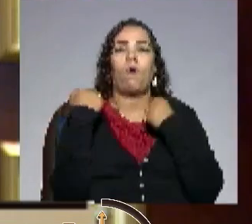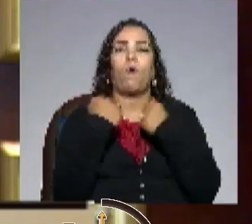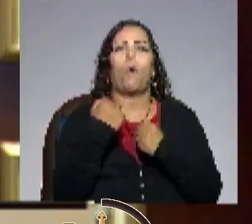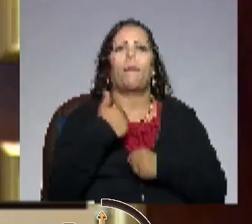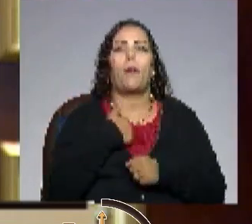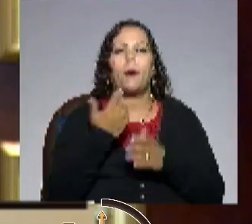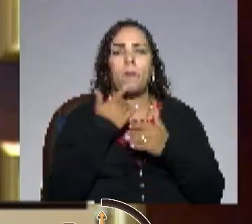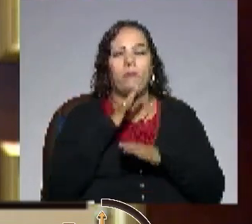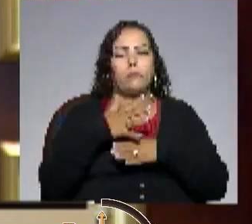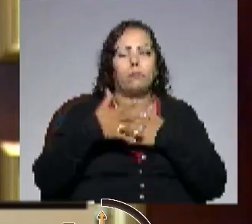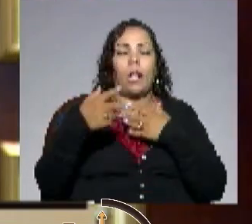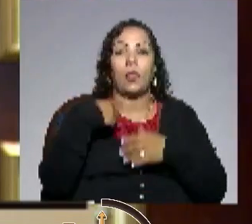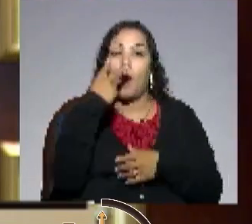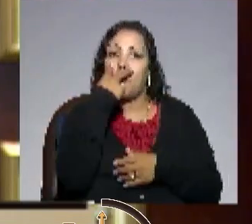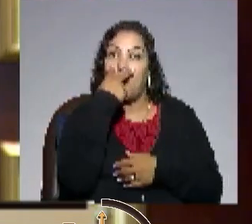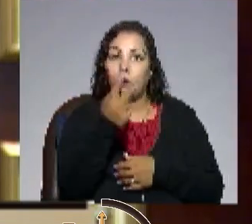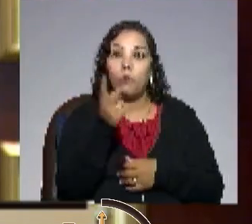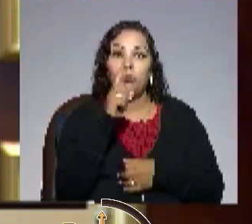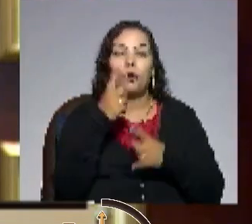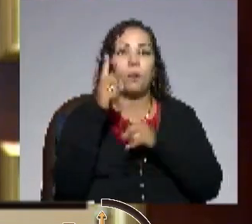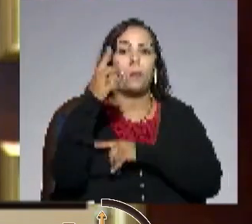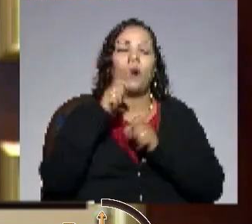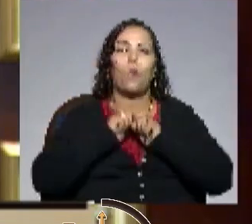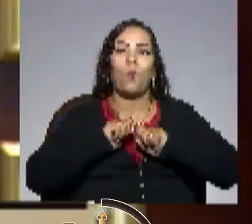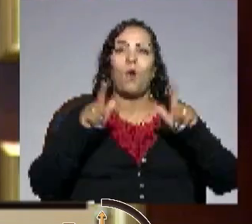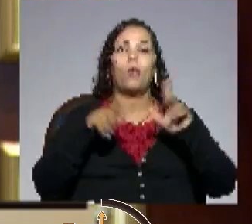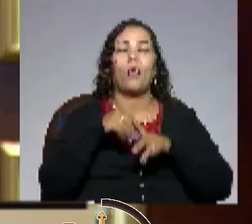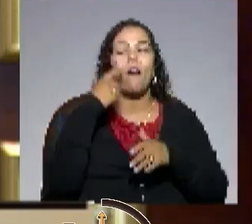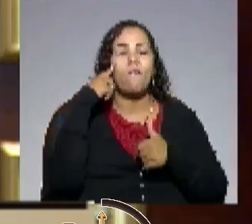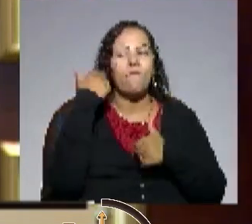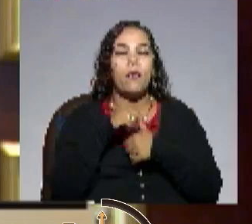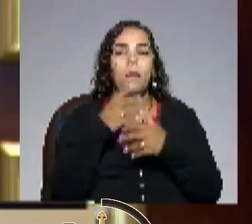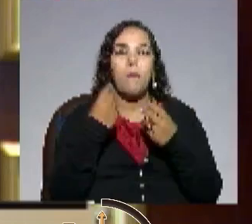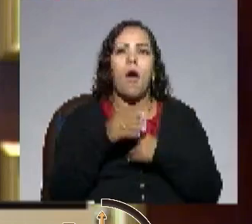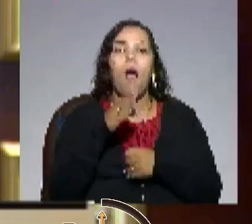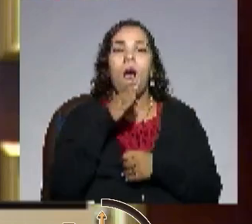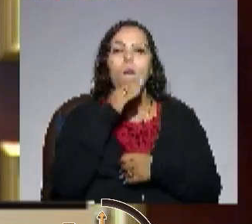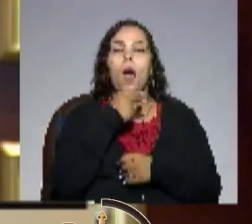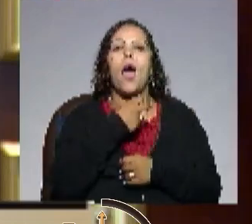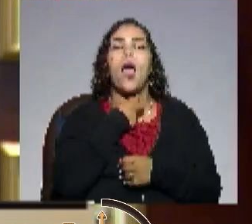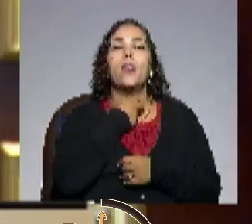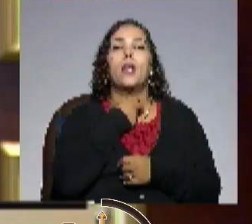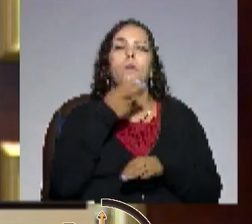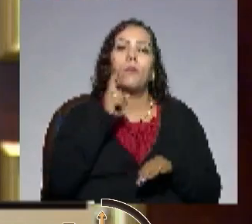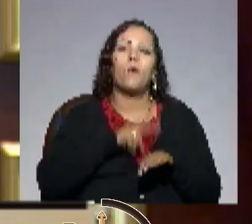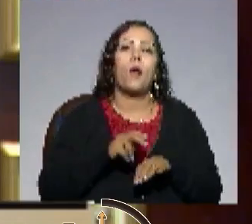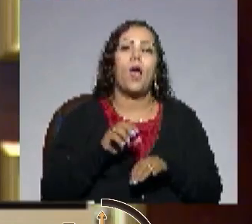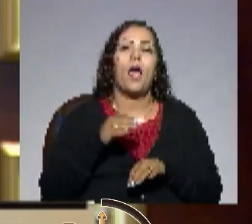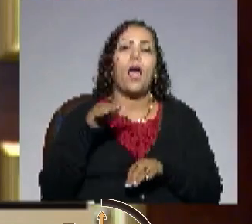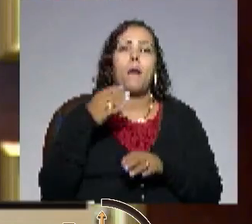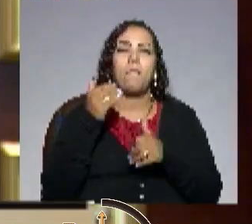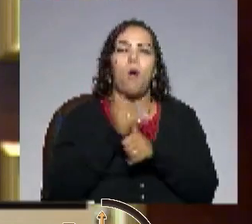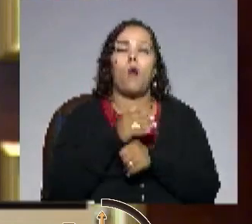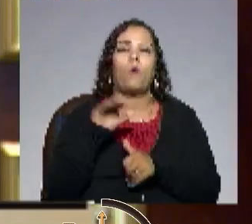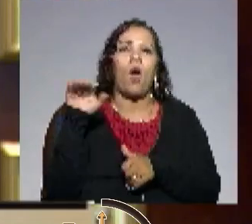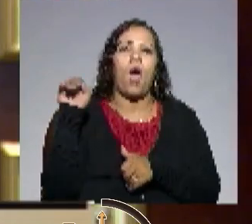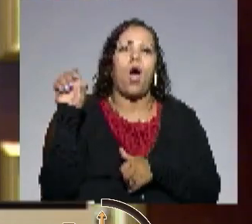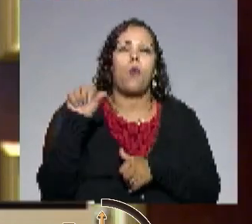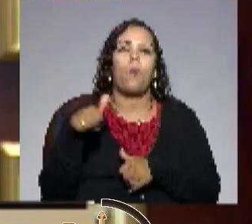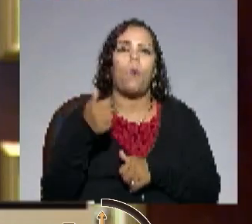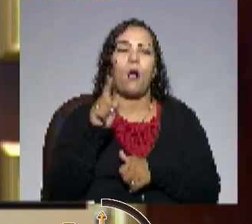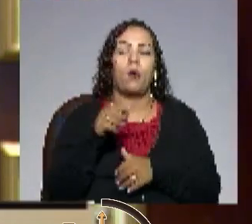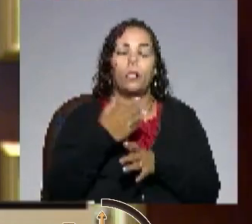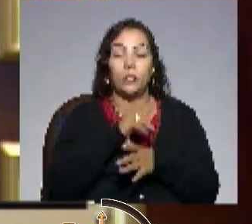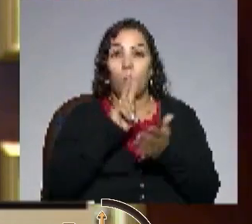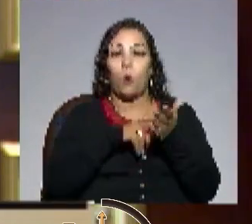بشوفش ربنا بوضوح افتكروا معايا كده ابونا ادم وامنا حواء لما وقعوا في الخطيه وشعروا